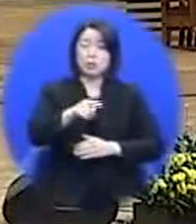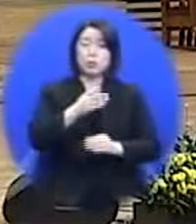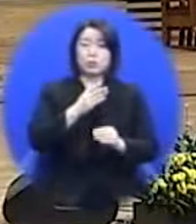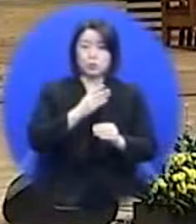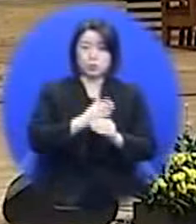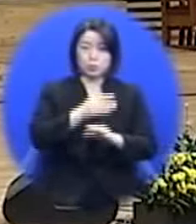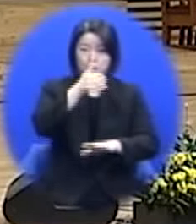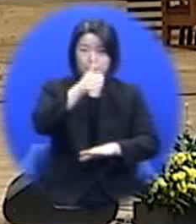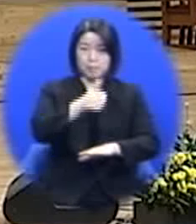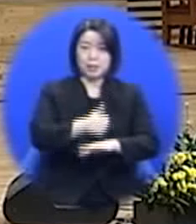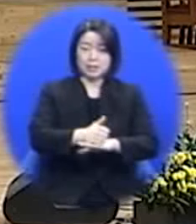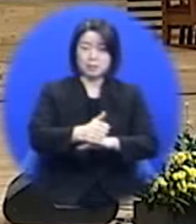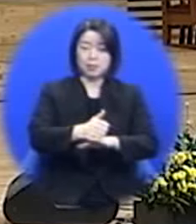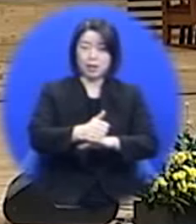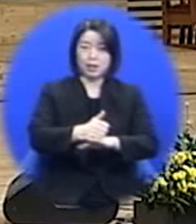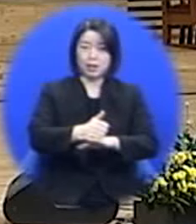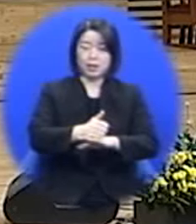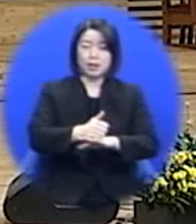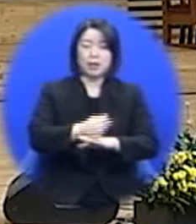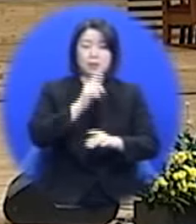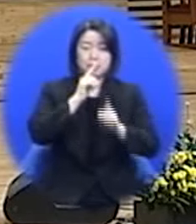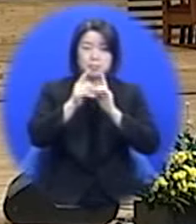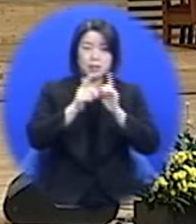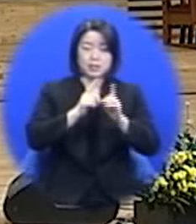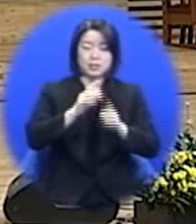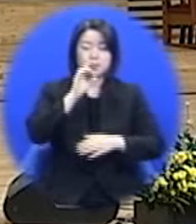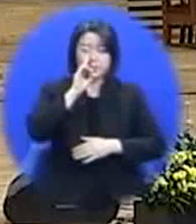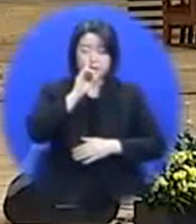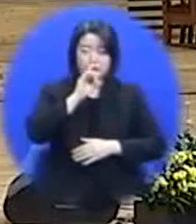말씀하신 기도입니다. 악에서 구하시옵소서.